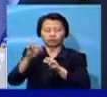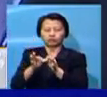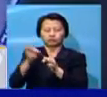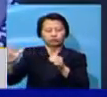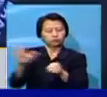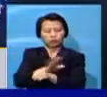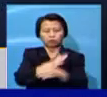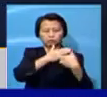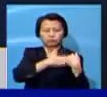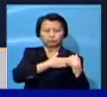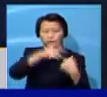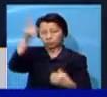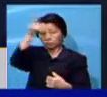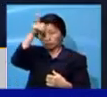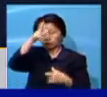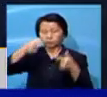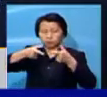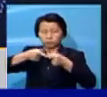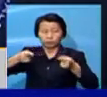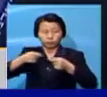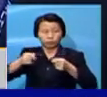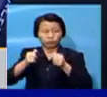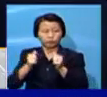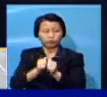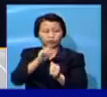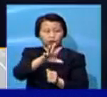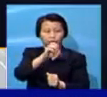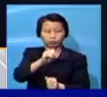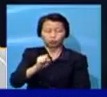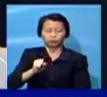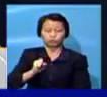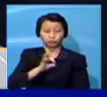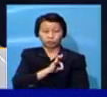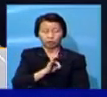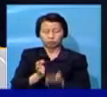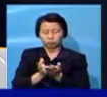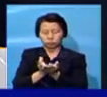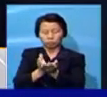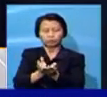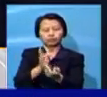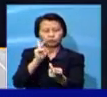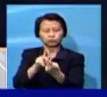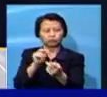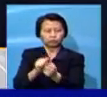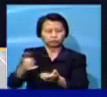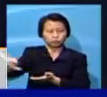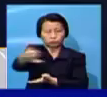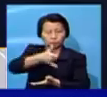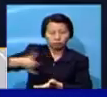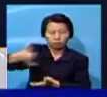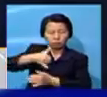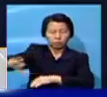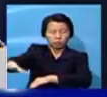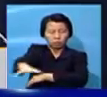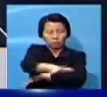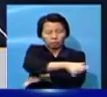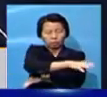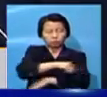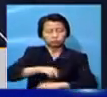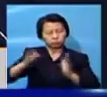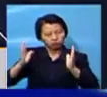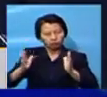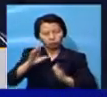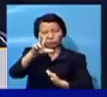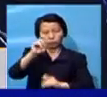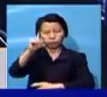sepenuhnya oleh kerajaan jepun dengan kapasiti 50 kapal ini sesuai digunakan dalam operasi rondaan di laut dengan tempoh maksimum